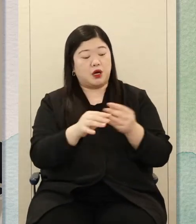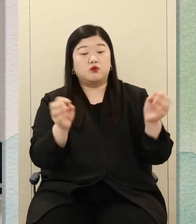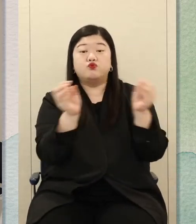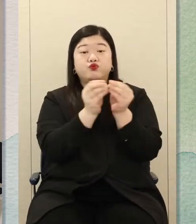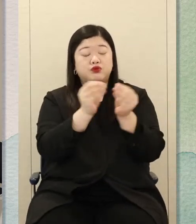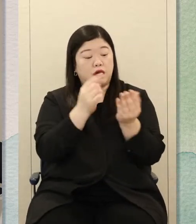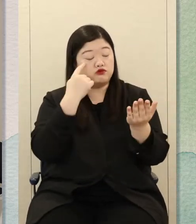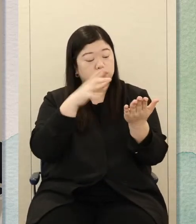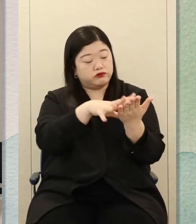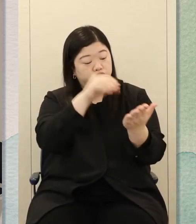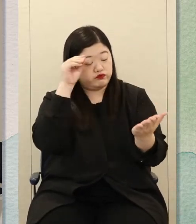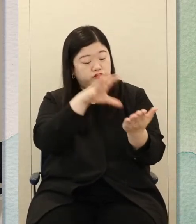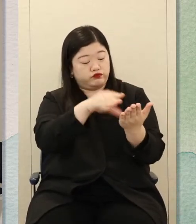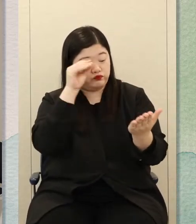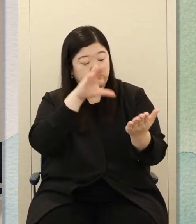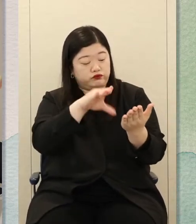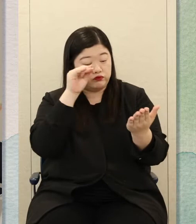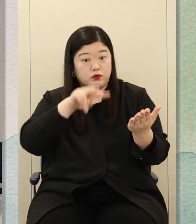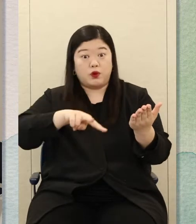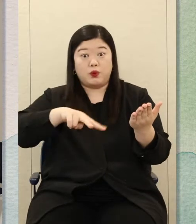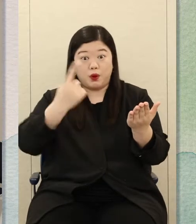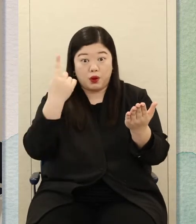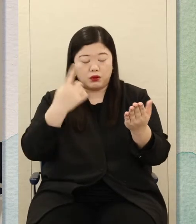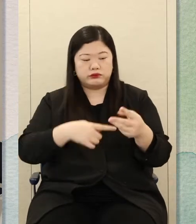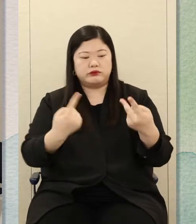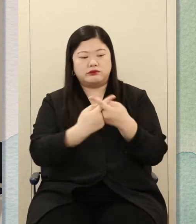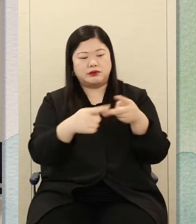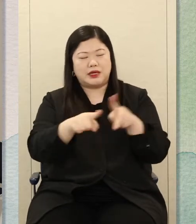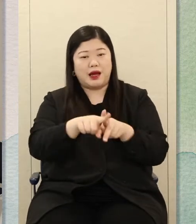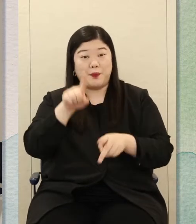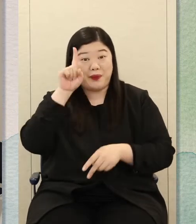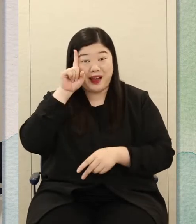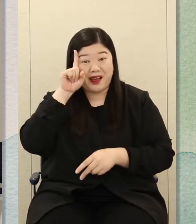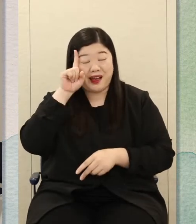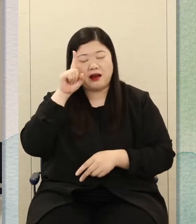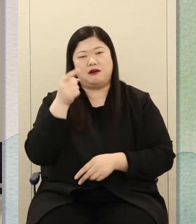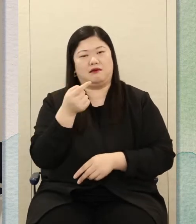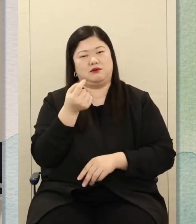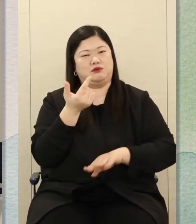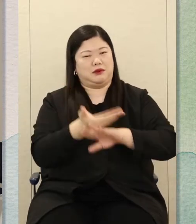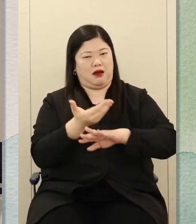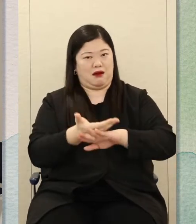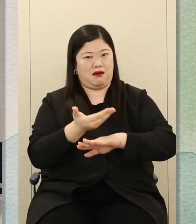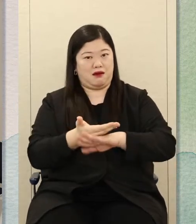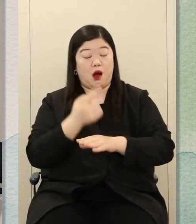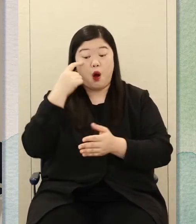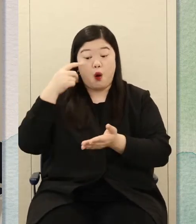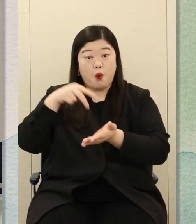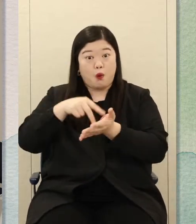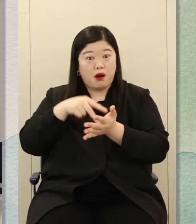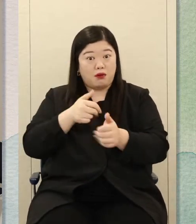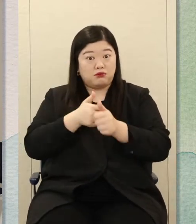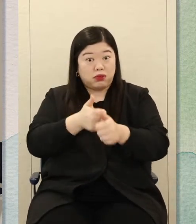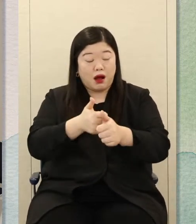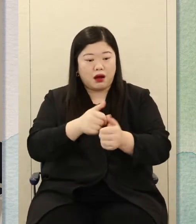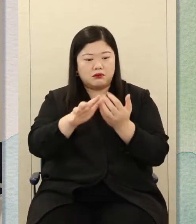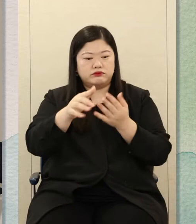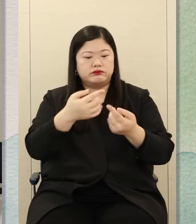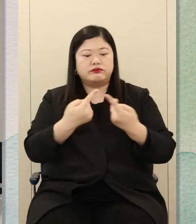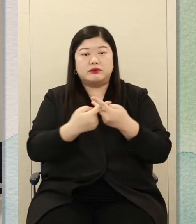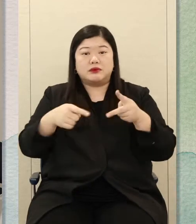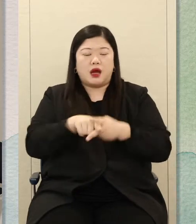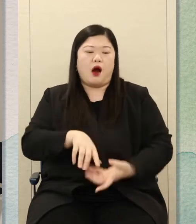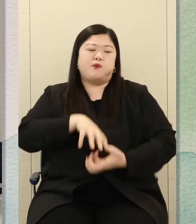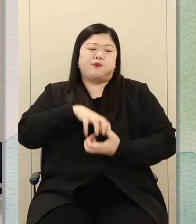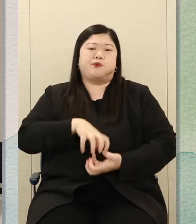그래서 책을 전체적으로는 잘 모르는 경우가 많아요. 그리고 또 어떤 책을, 물론 책이라는 건 읽다가 안 맞으면